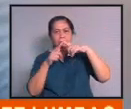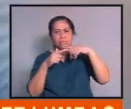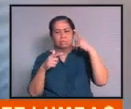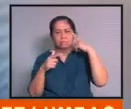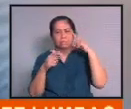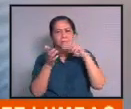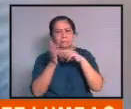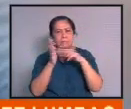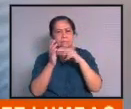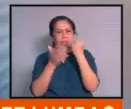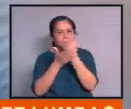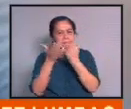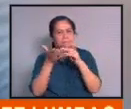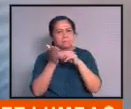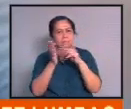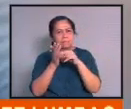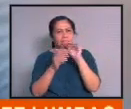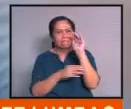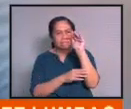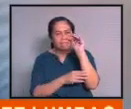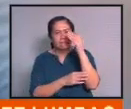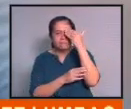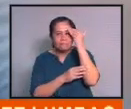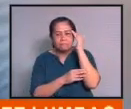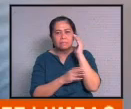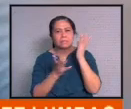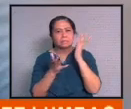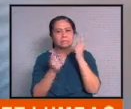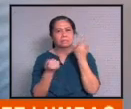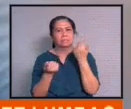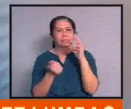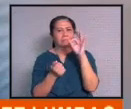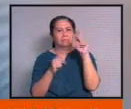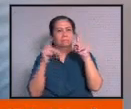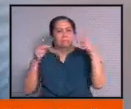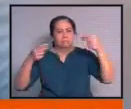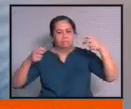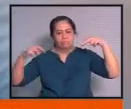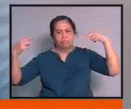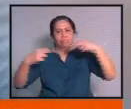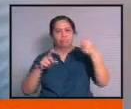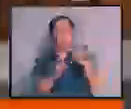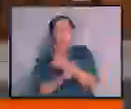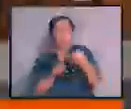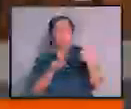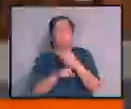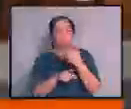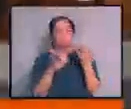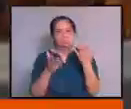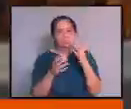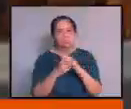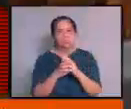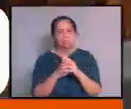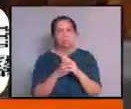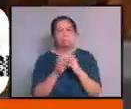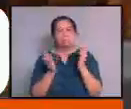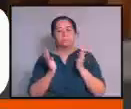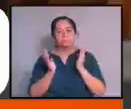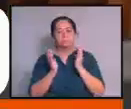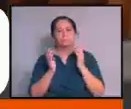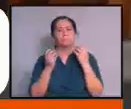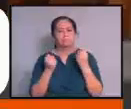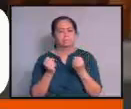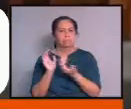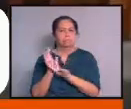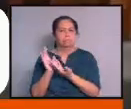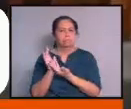heads na yun, it could be his squad, or it could be nine people na nananakit sa kanya. Para sa Baguio City Police, malakas